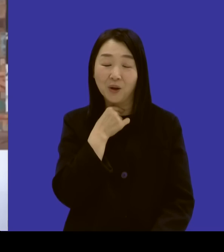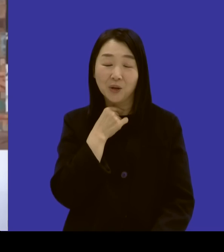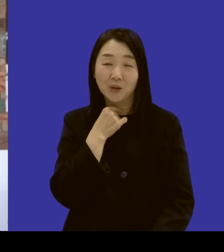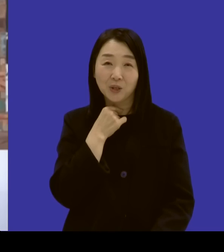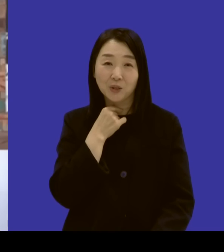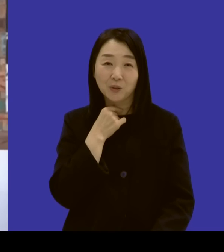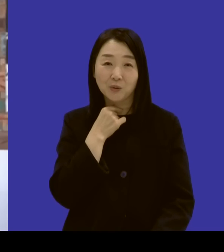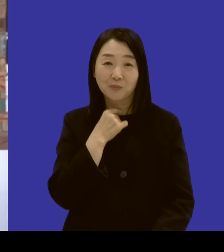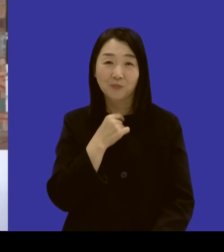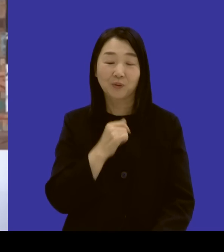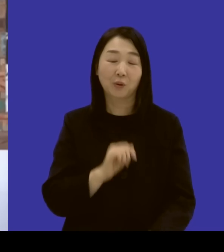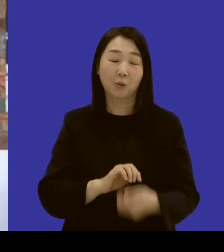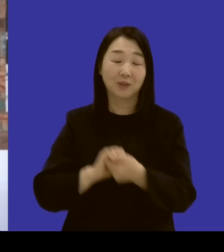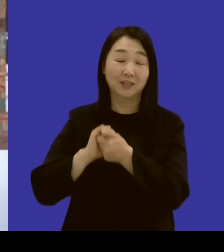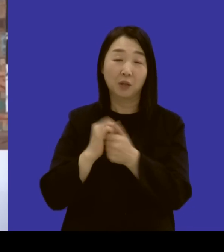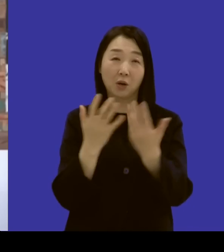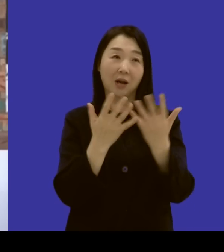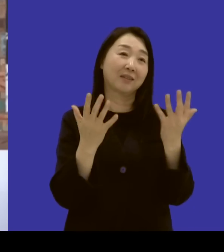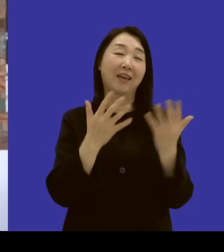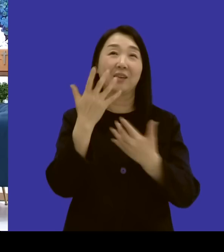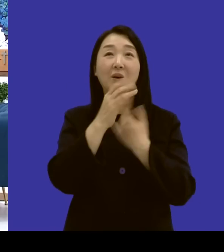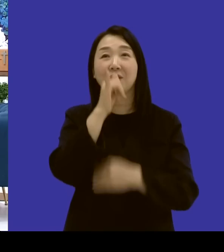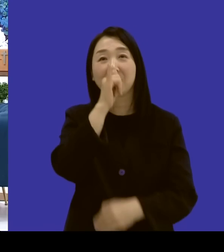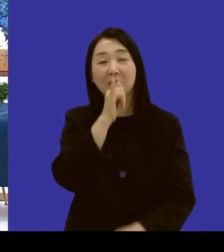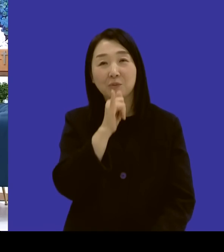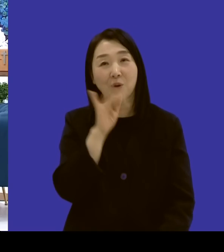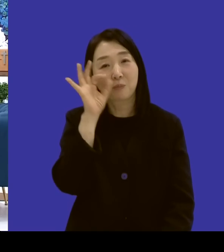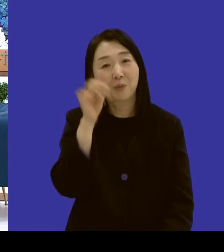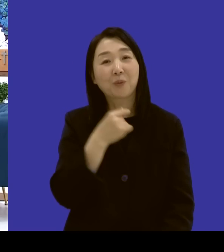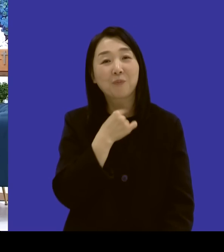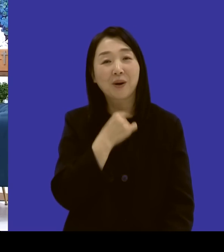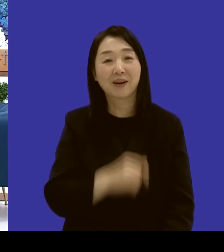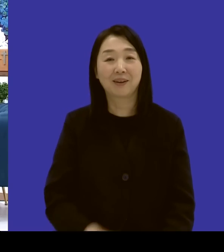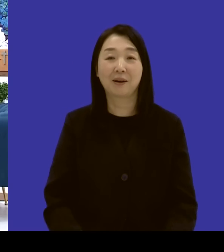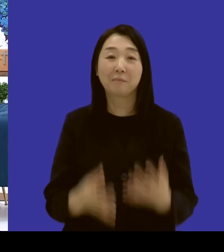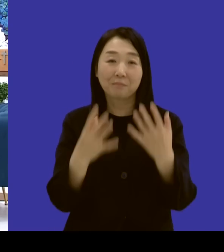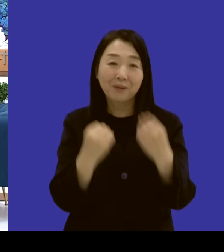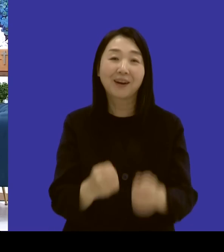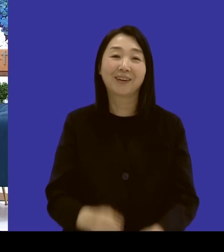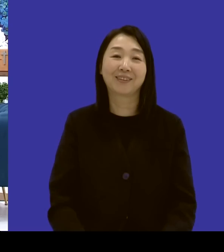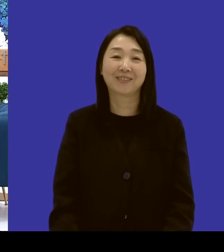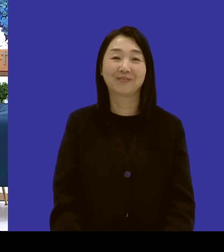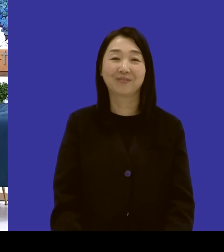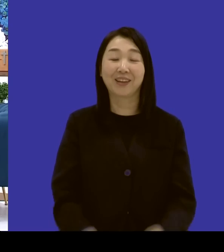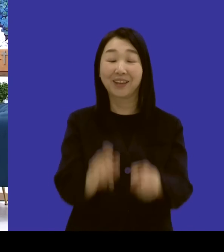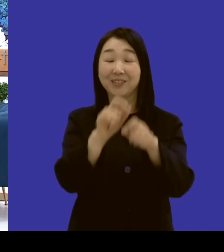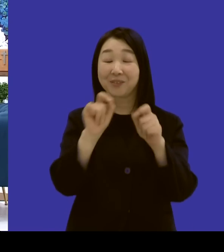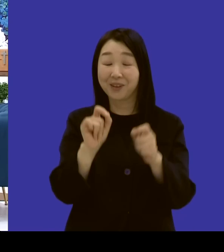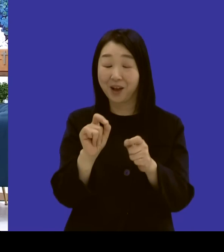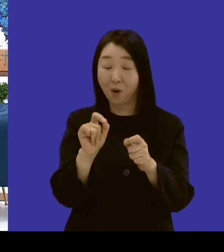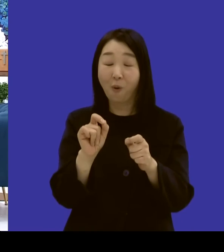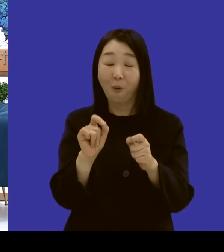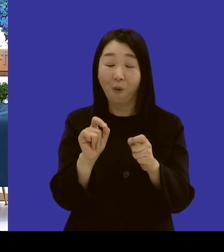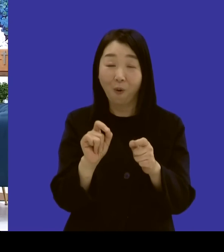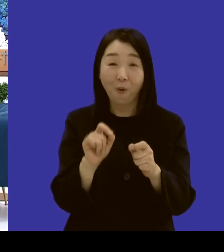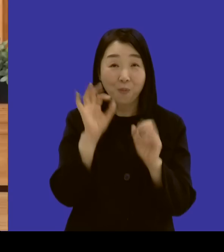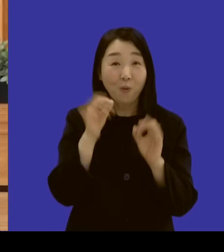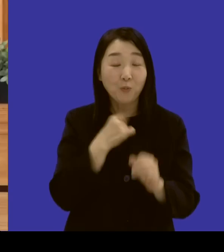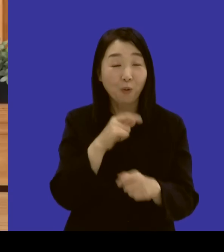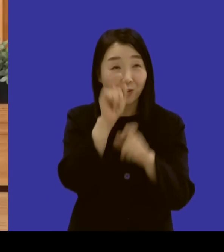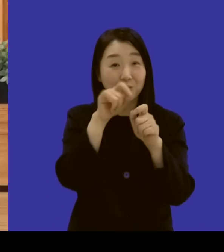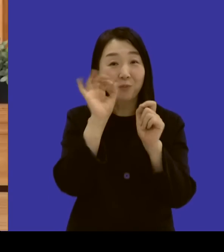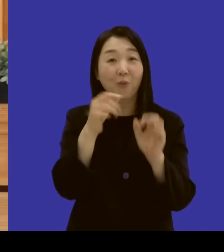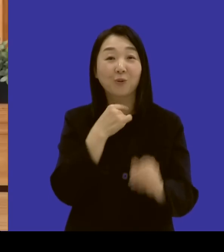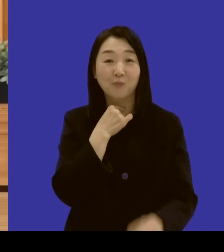성가대 그거 혹시 영상에 있어 그거 찾아서 한번 들어보고 싶다는 생각이 성가대 들었어요. 영상 많아. 교수님이 지휘한 성가대 영상? 지휘를 보고 싶다는 생각이 들었어요. 그거 따로